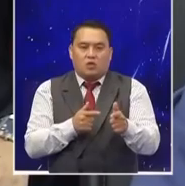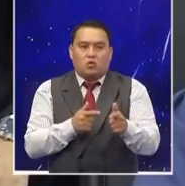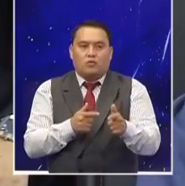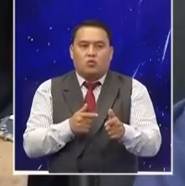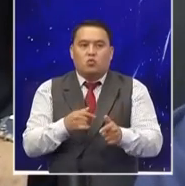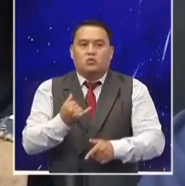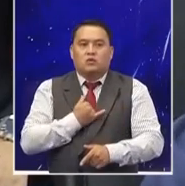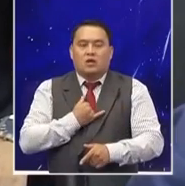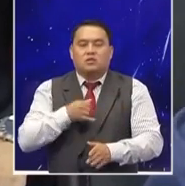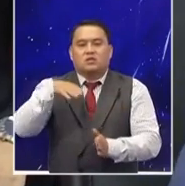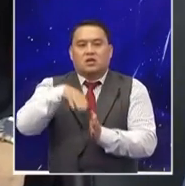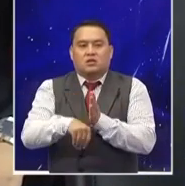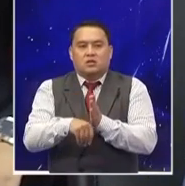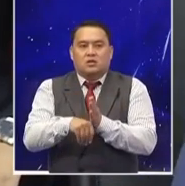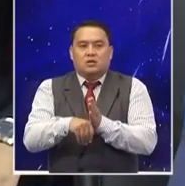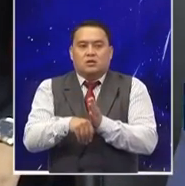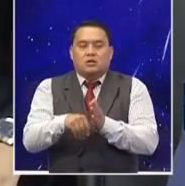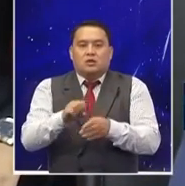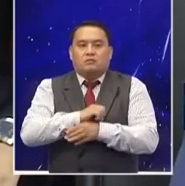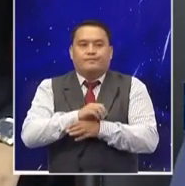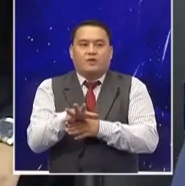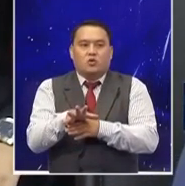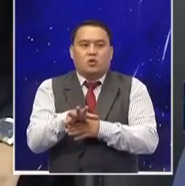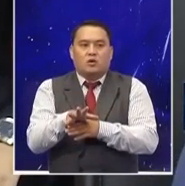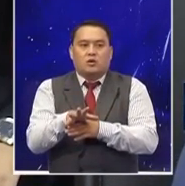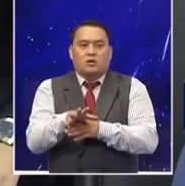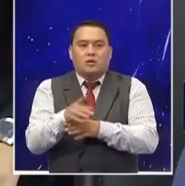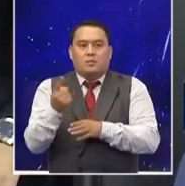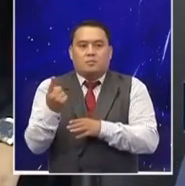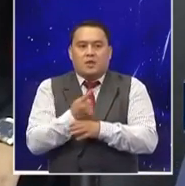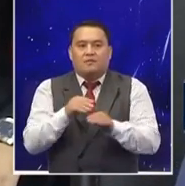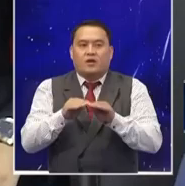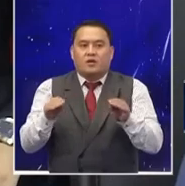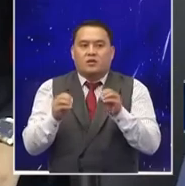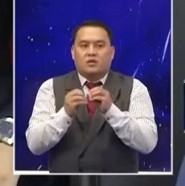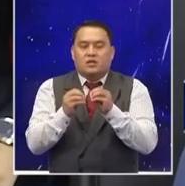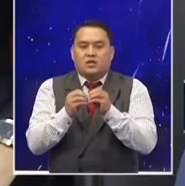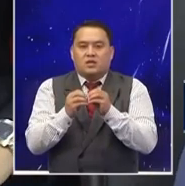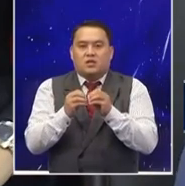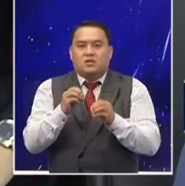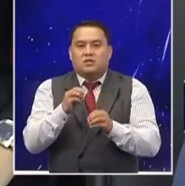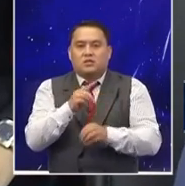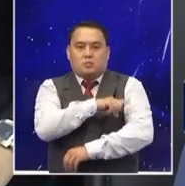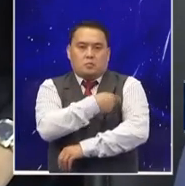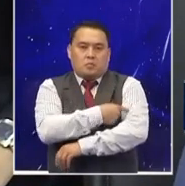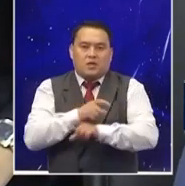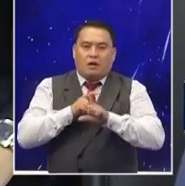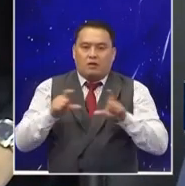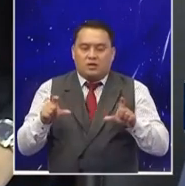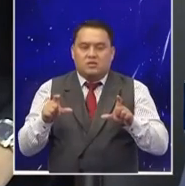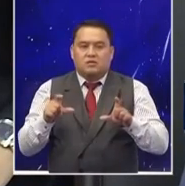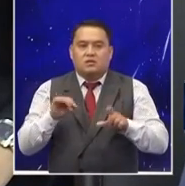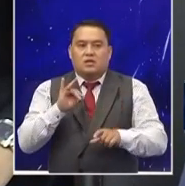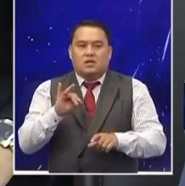организация задействованными barbies к видам у нас он 1 категория вернон 10 лет организации в том